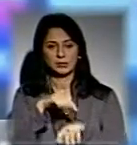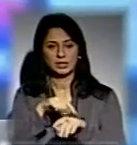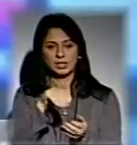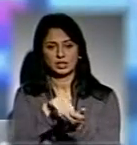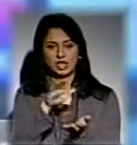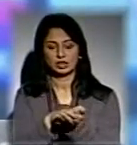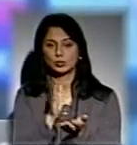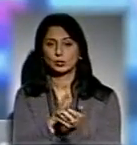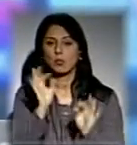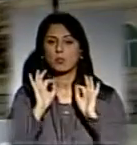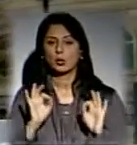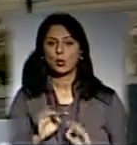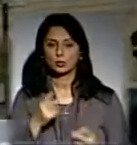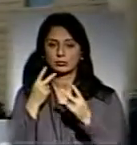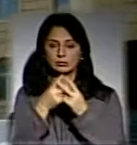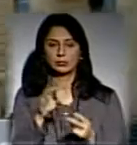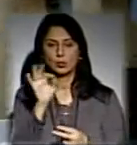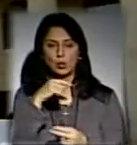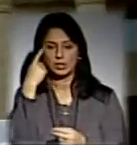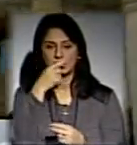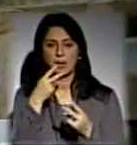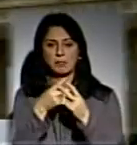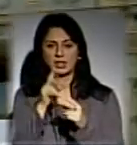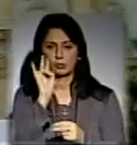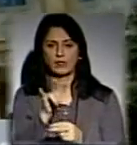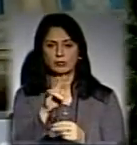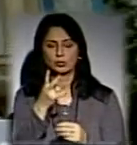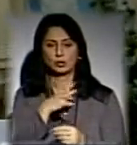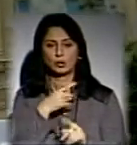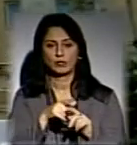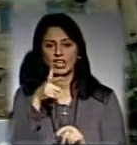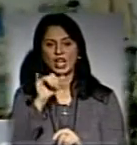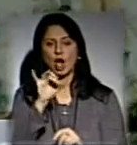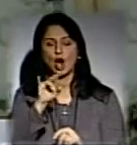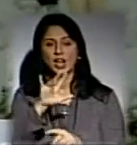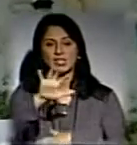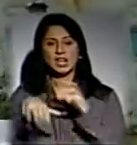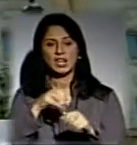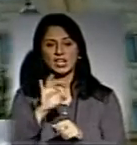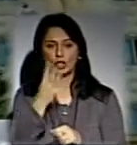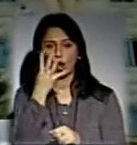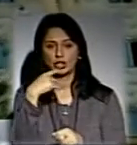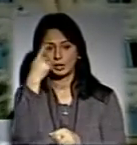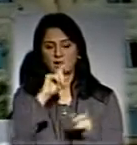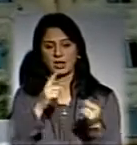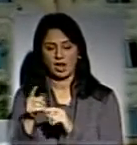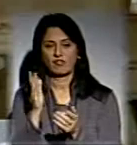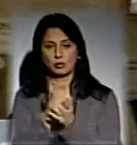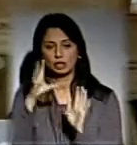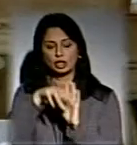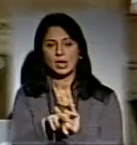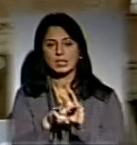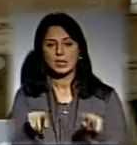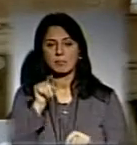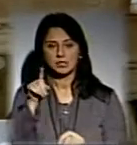საათზეა ჩანიშნული. პროკურატურა აღკვეთი ღონისძიების სახით პატიმრობას ითხოვს. იოსებ გიორხელიძის გადაცემისთვის 4 პერია დაკავებული. შინაგან